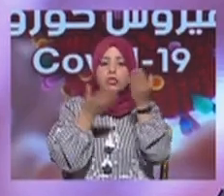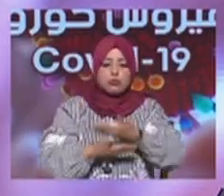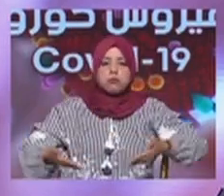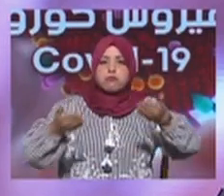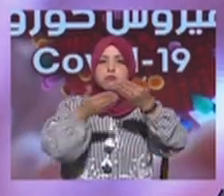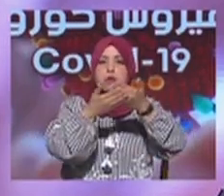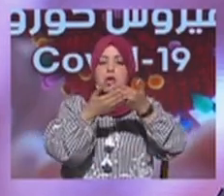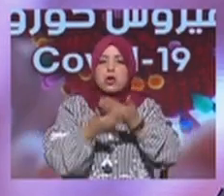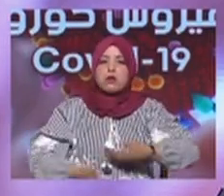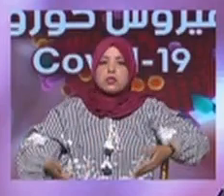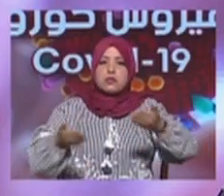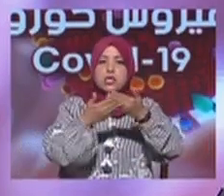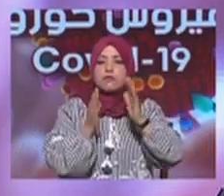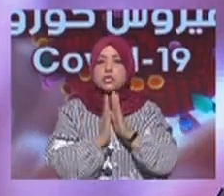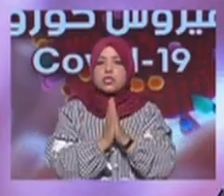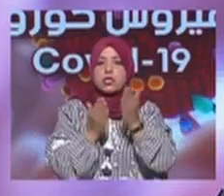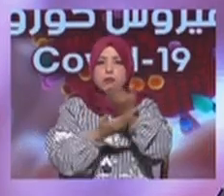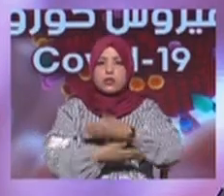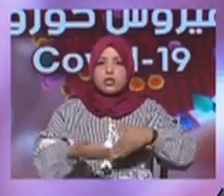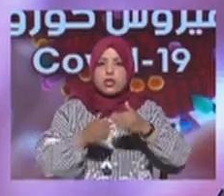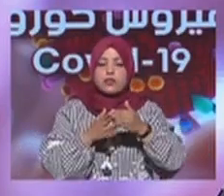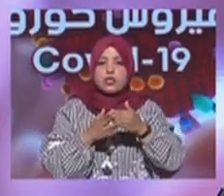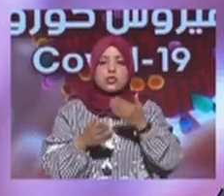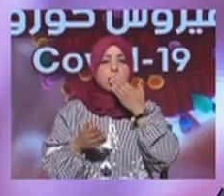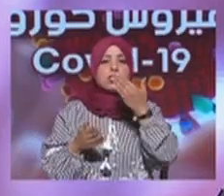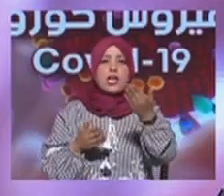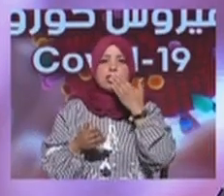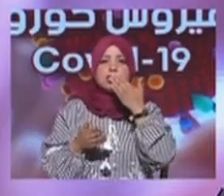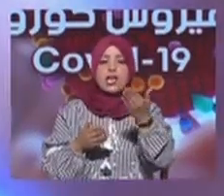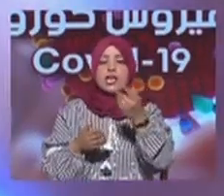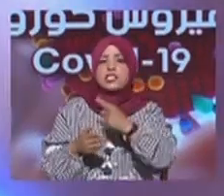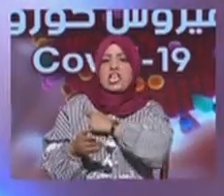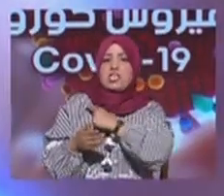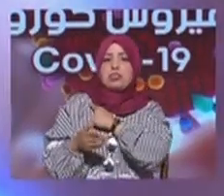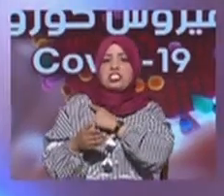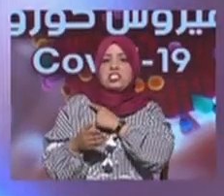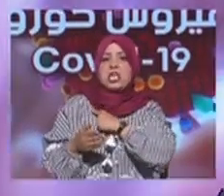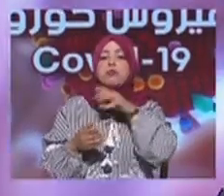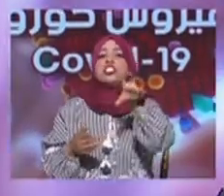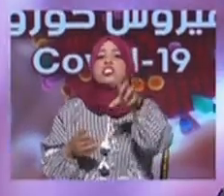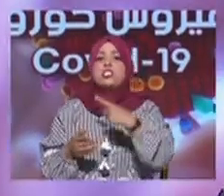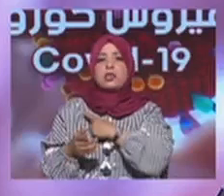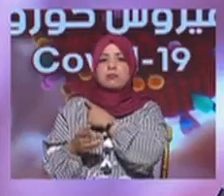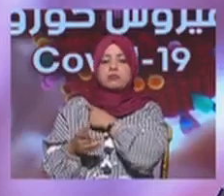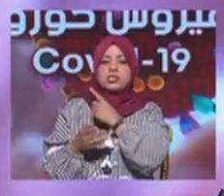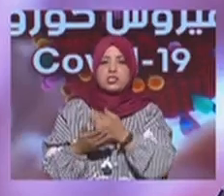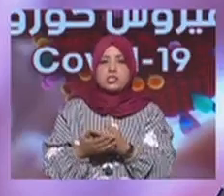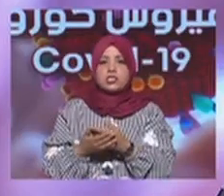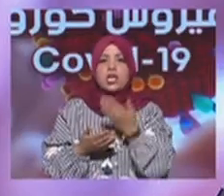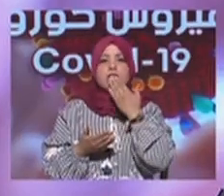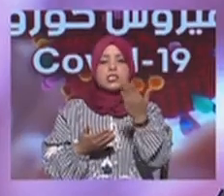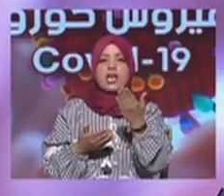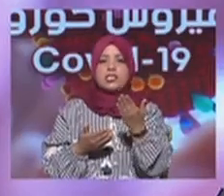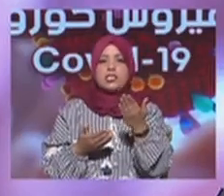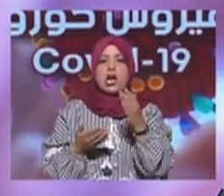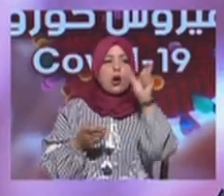التونسي والبلاتفورم بتاع الجنوب تحيه ليهم معناها في مدنين تطاوين بنقردان كلهم شكون اللي كان واقف مش